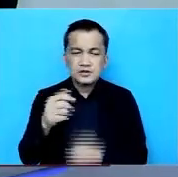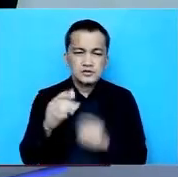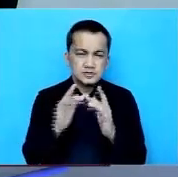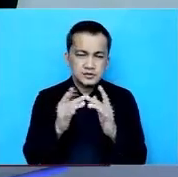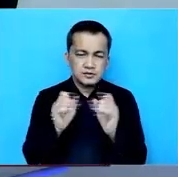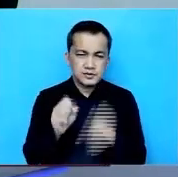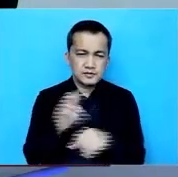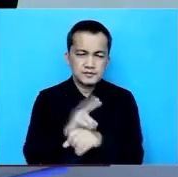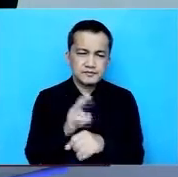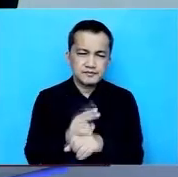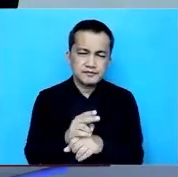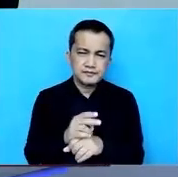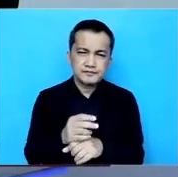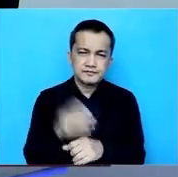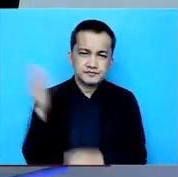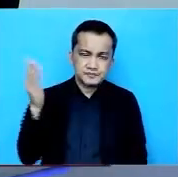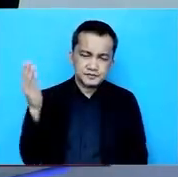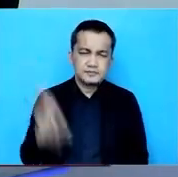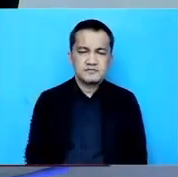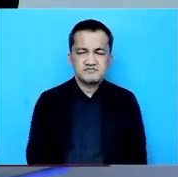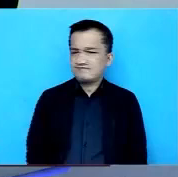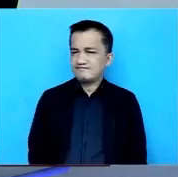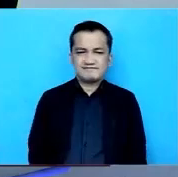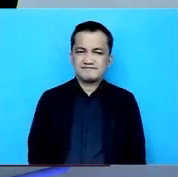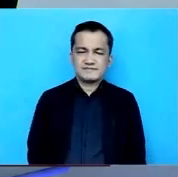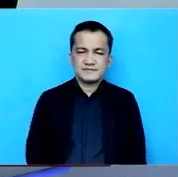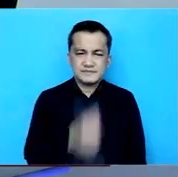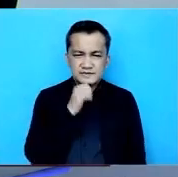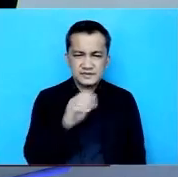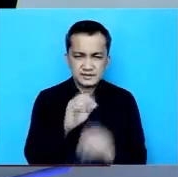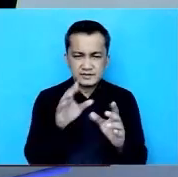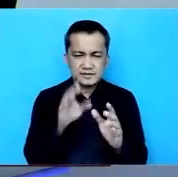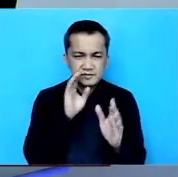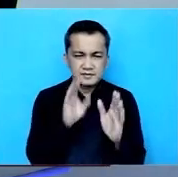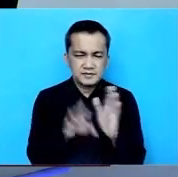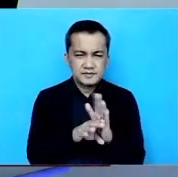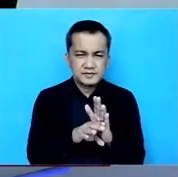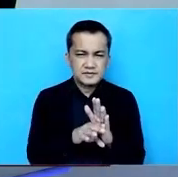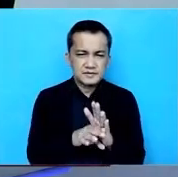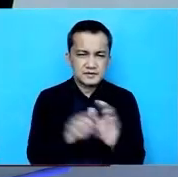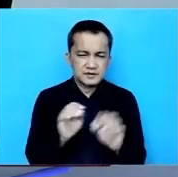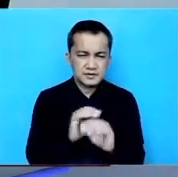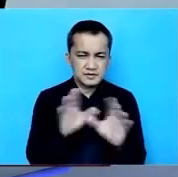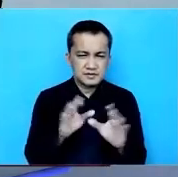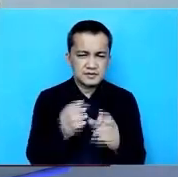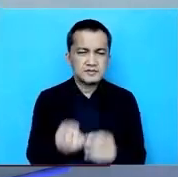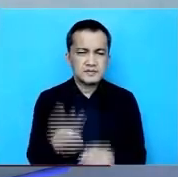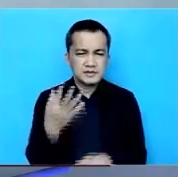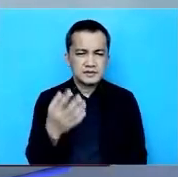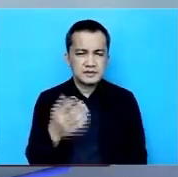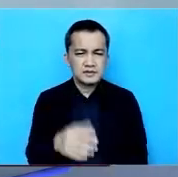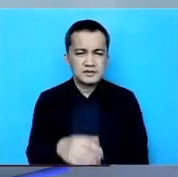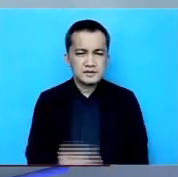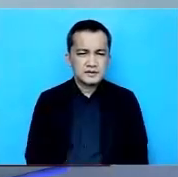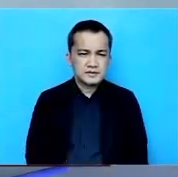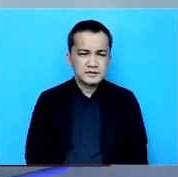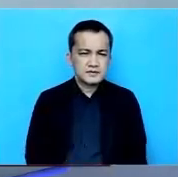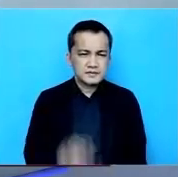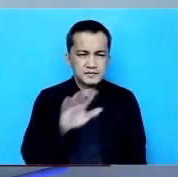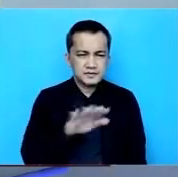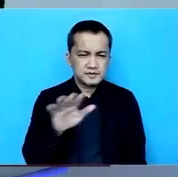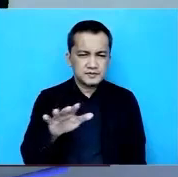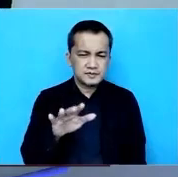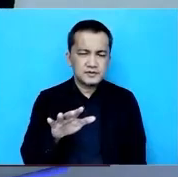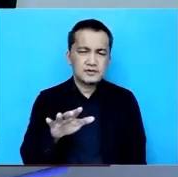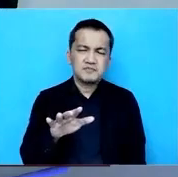gamitin sa mga presentations. Hindi po masyado malinaw ang litrato. Ang malino lamang ay ang halaga nito, nasa 55 yuan